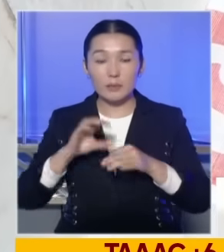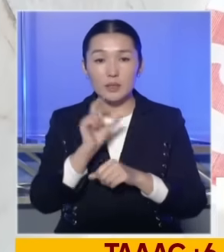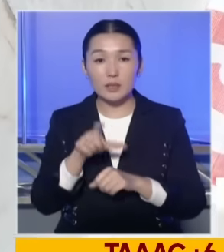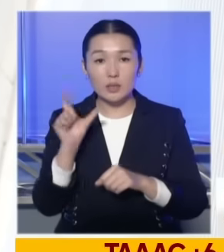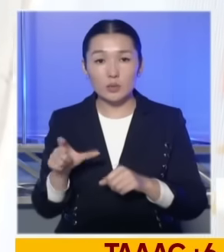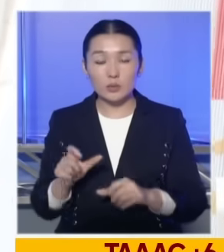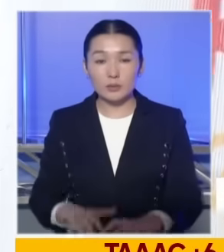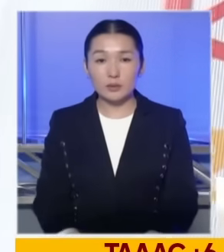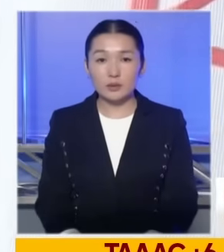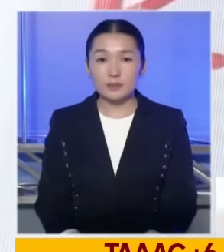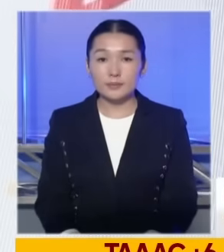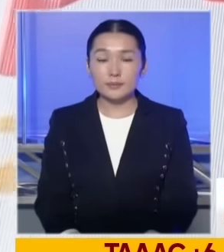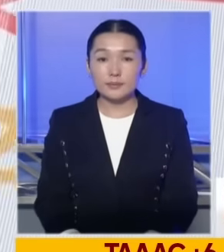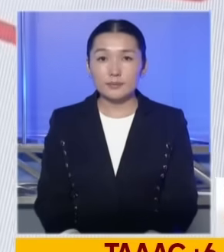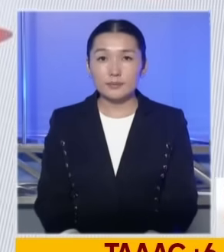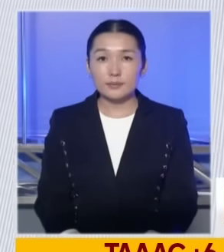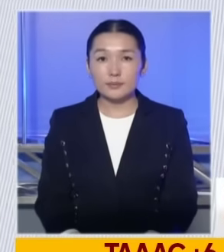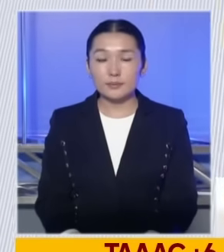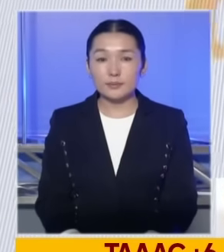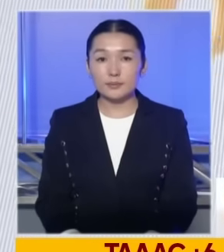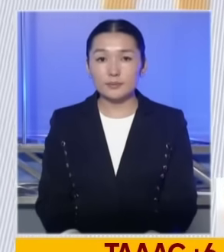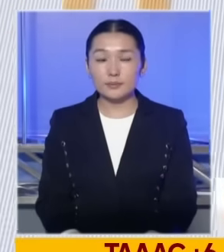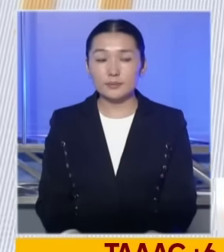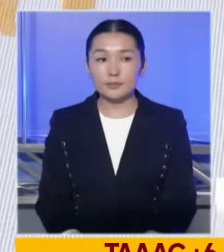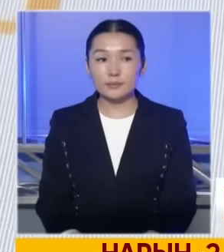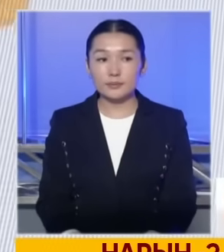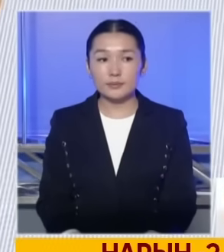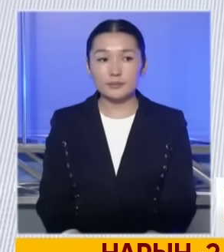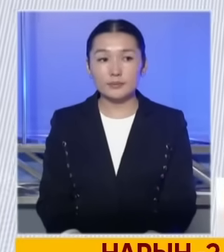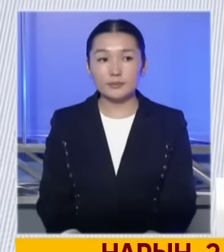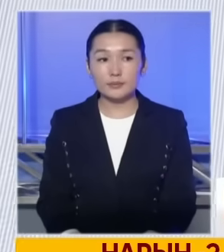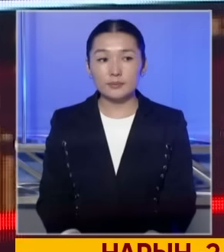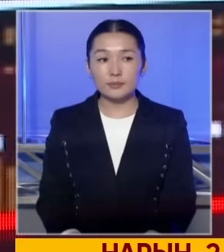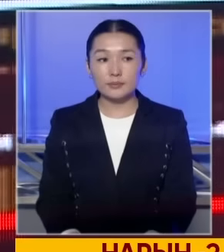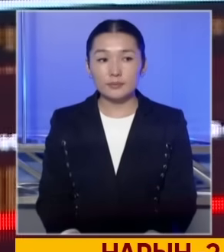көпүрө түзүү. Бактыгүл Султанбек кызы Чыңгыз Жумагулов, Алатоо 24.